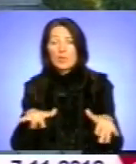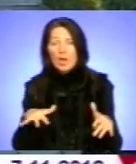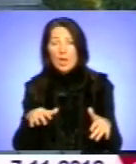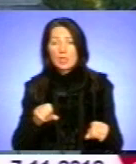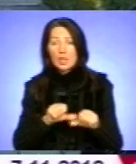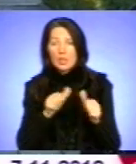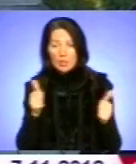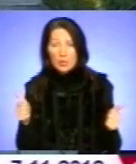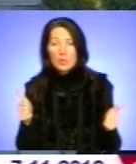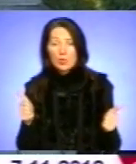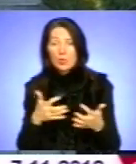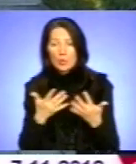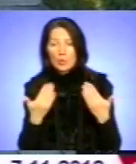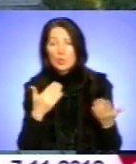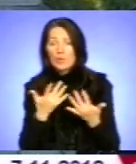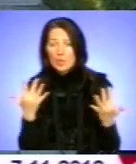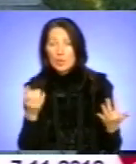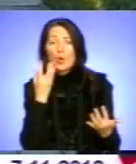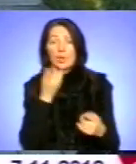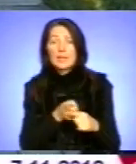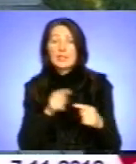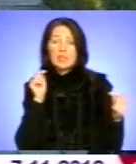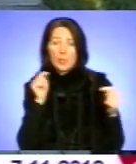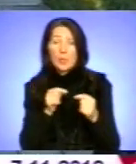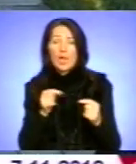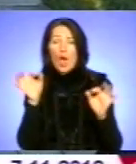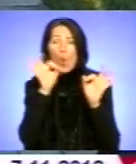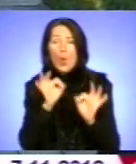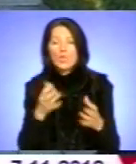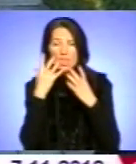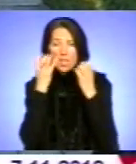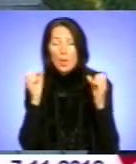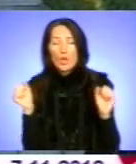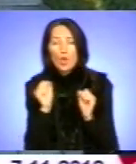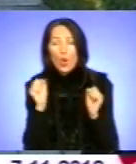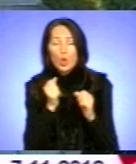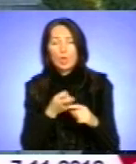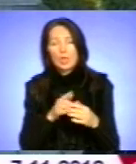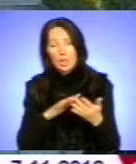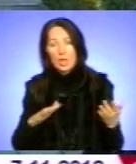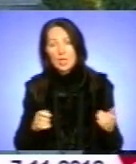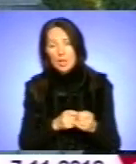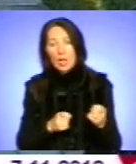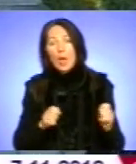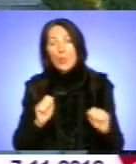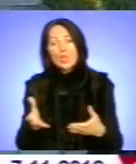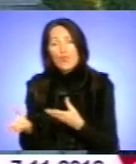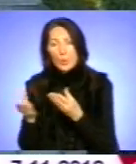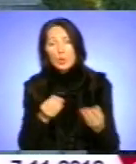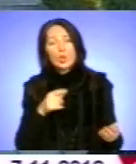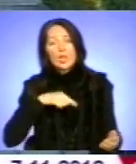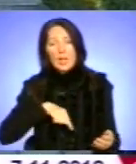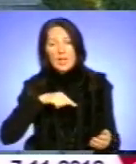якщо це співпадає, скажімо, з осінню, там, з темрявою, з холодом і так далі, то це теж може вплинути якби, на її настрій,